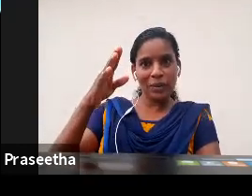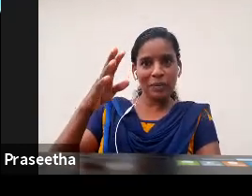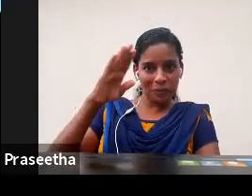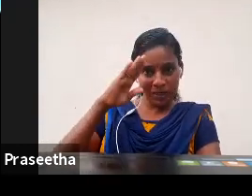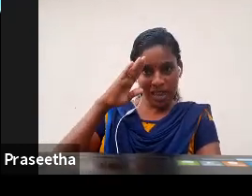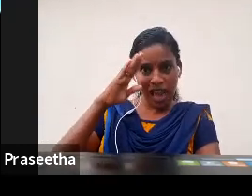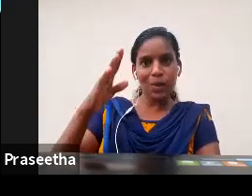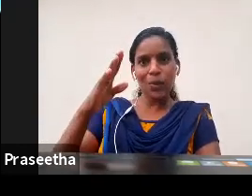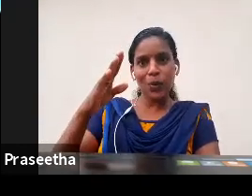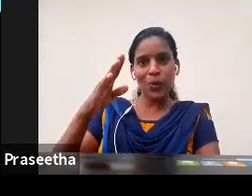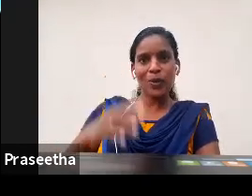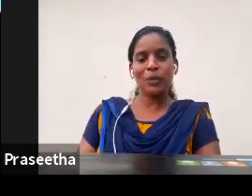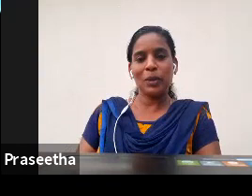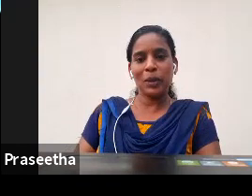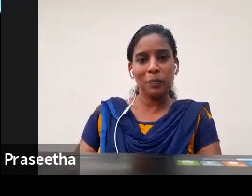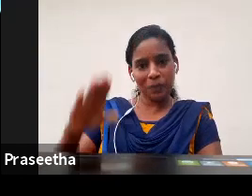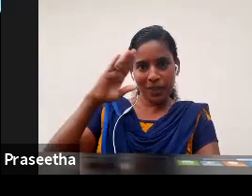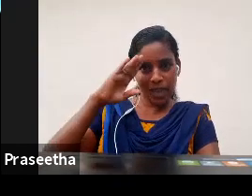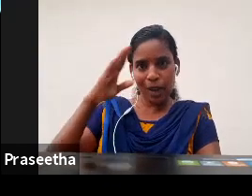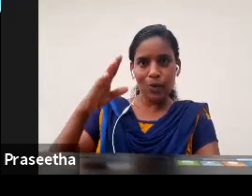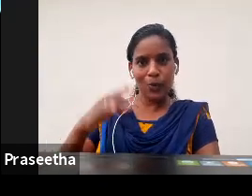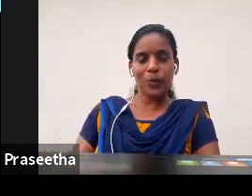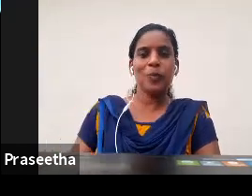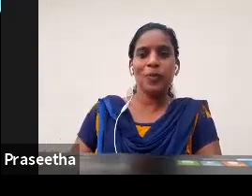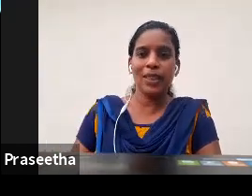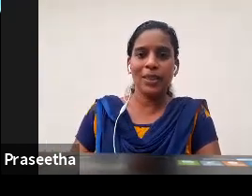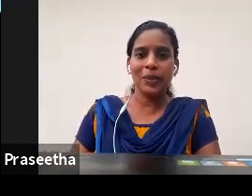ഇങ്ങനെയാണ്, ഹലോ എന്ന് പറയും, ഹലോ.